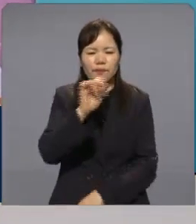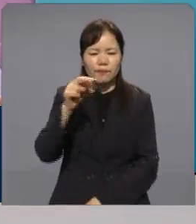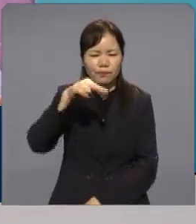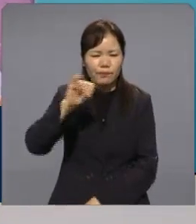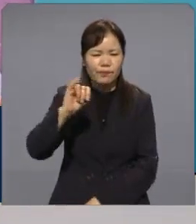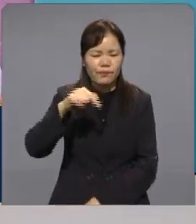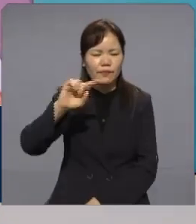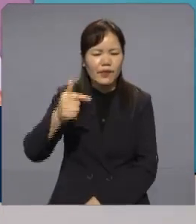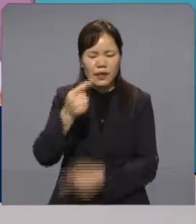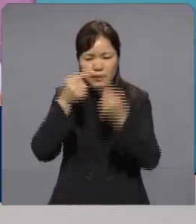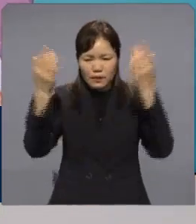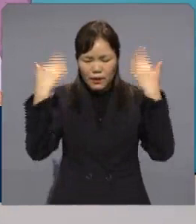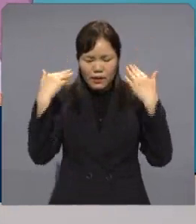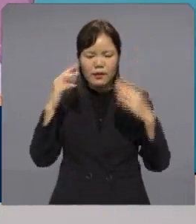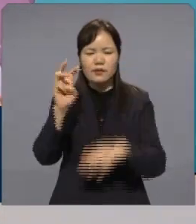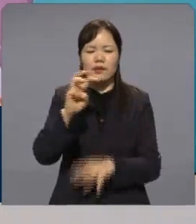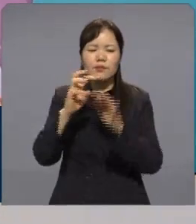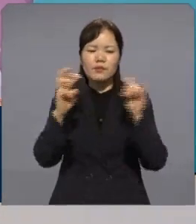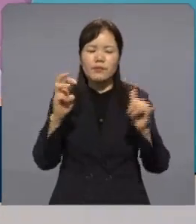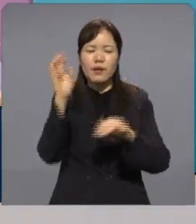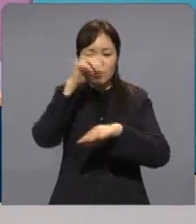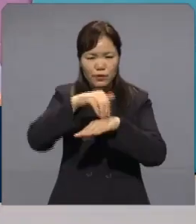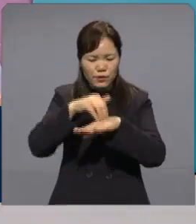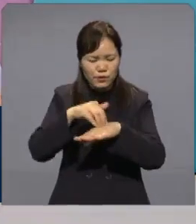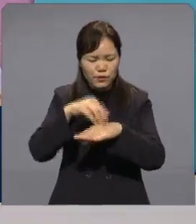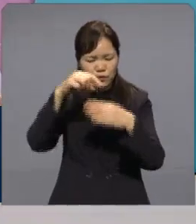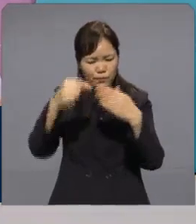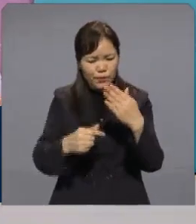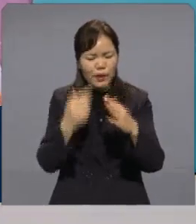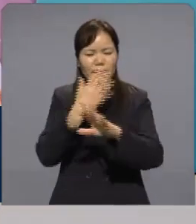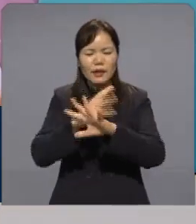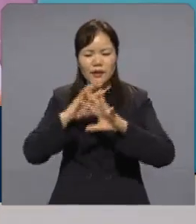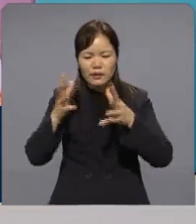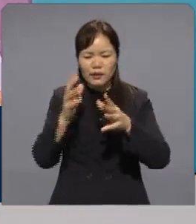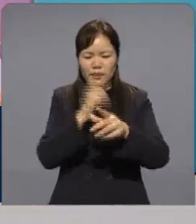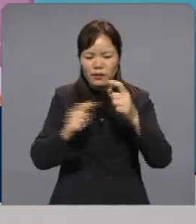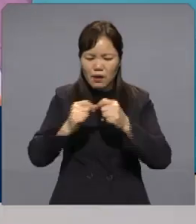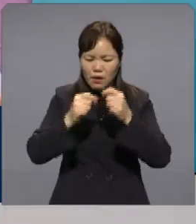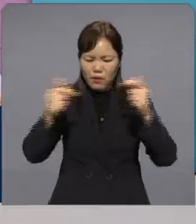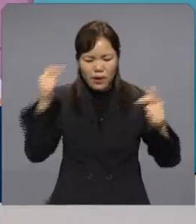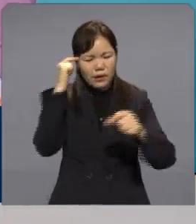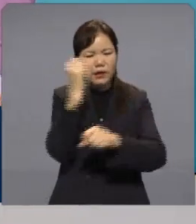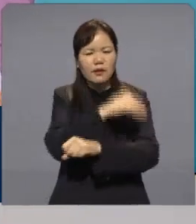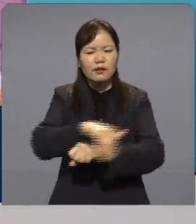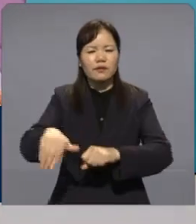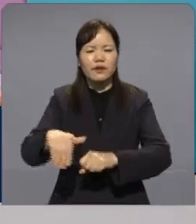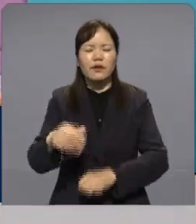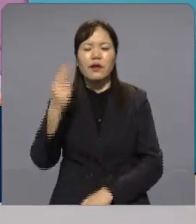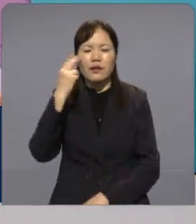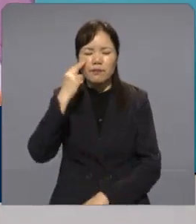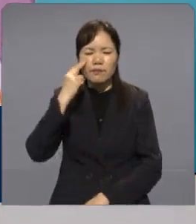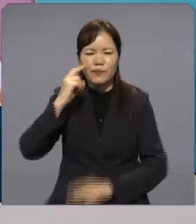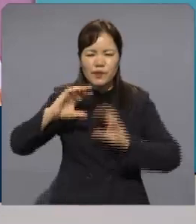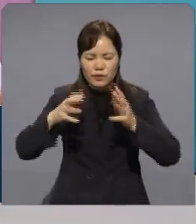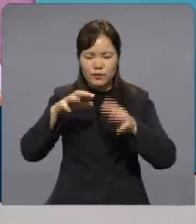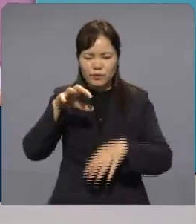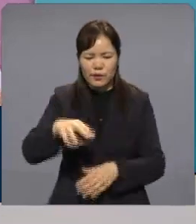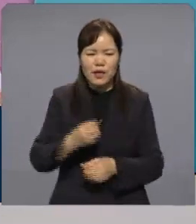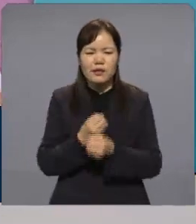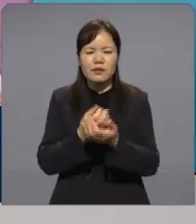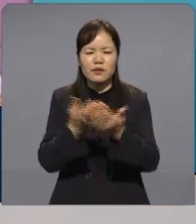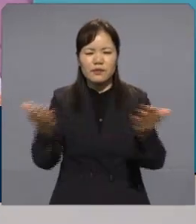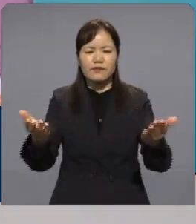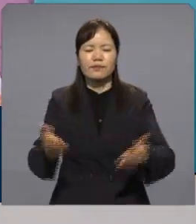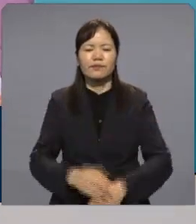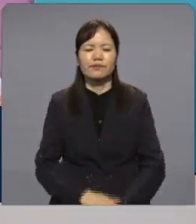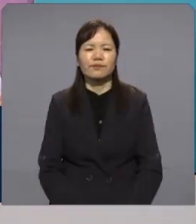대학교에서 30명이 연수를 받는 프로그램인데요. 다른 나라로 더 넓혀나갈 계획입니다. 미국 미시간에서 김대영 기자가